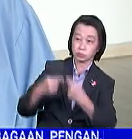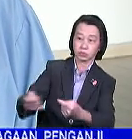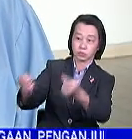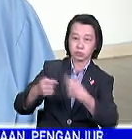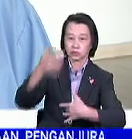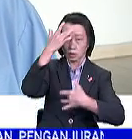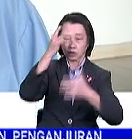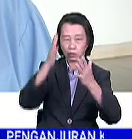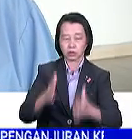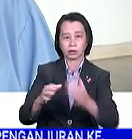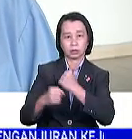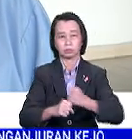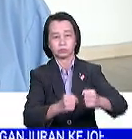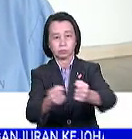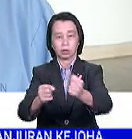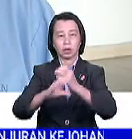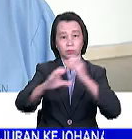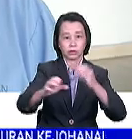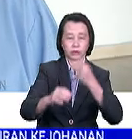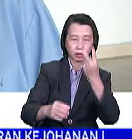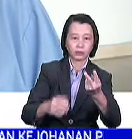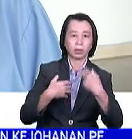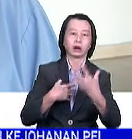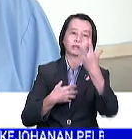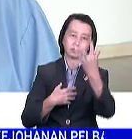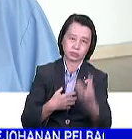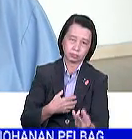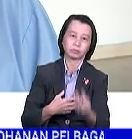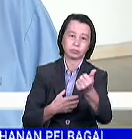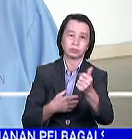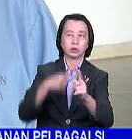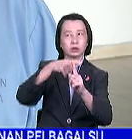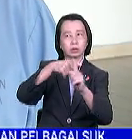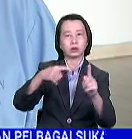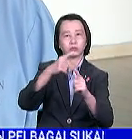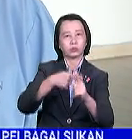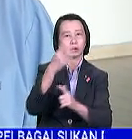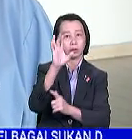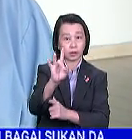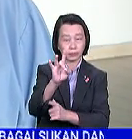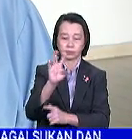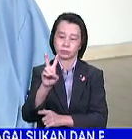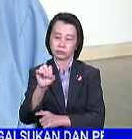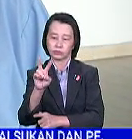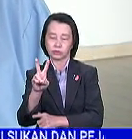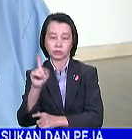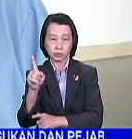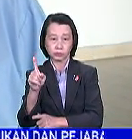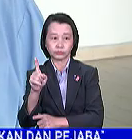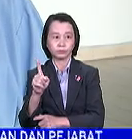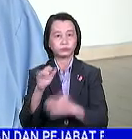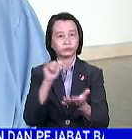Kecemasan dan Trauma Hospital Sungai Buloh, kita nampak ada penurunan bermula pada pertengahan Ogos 2021 di